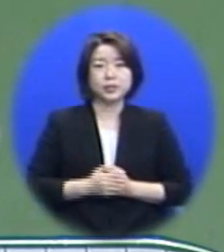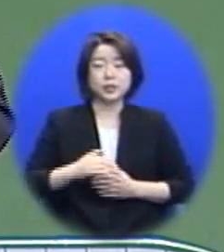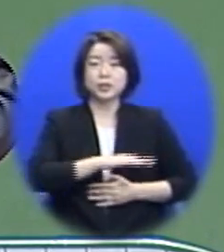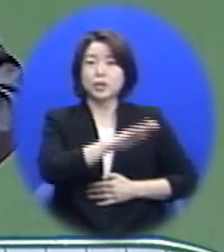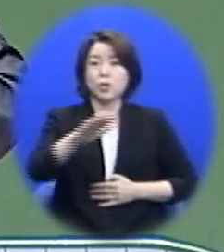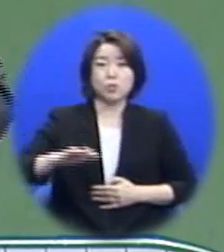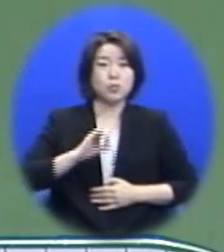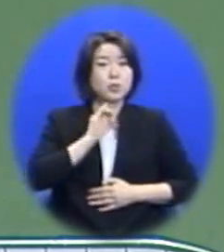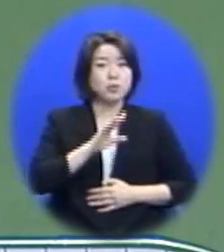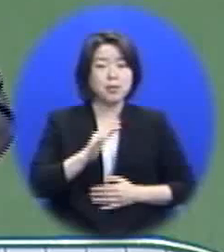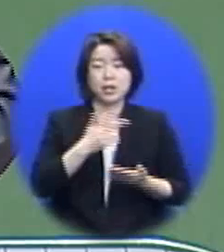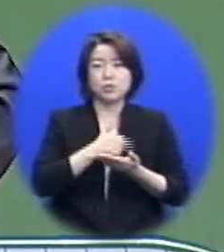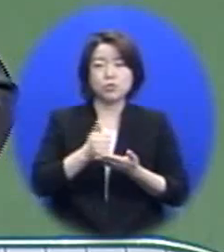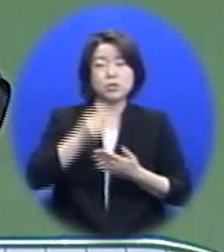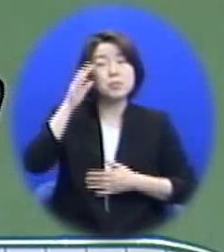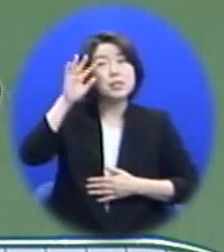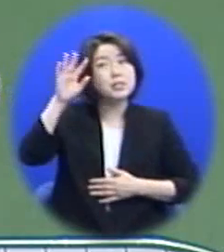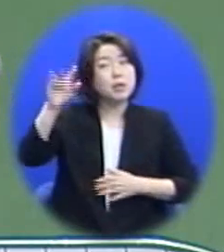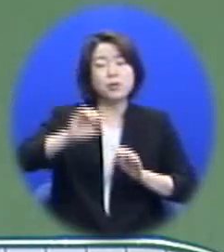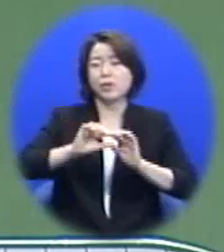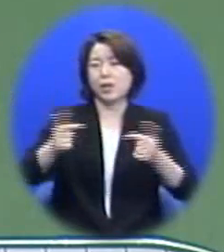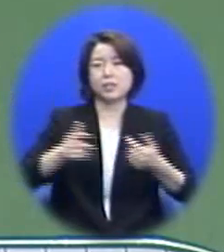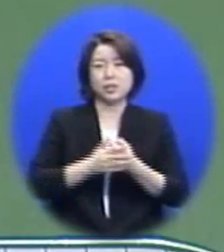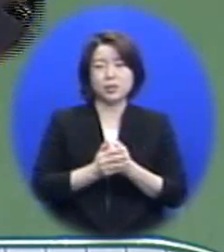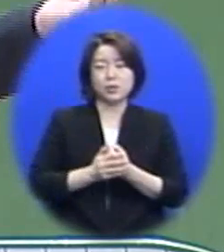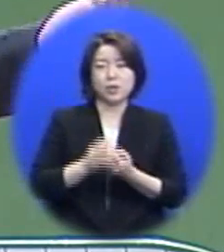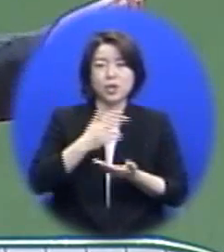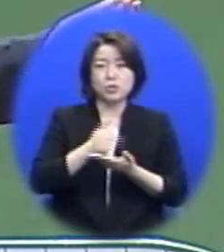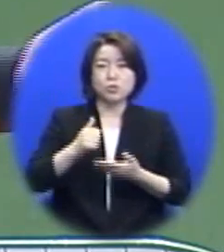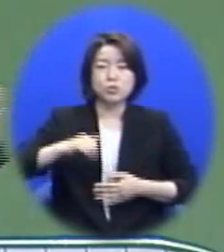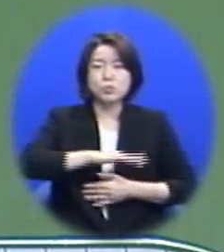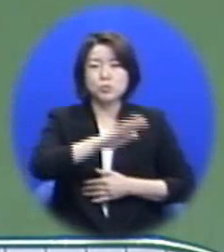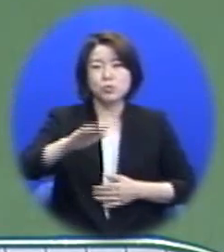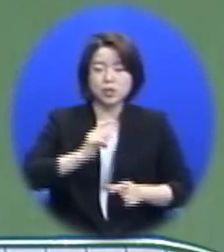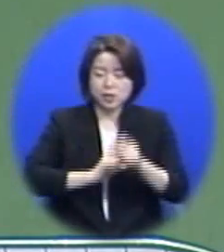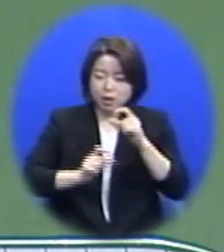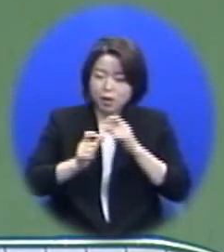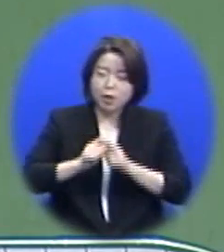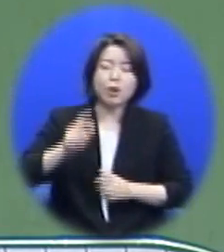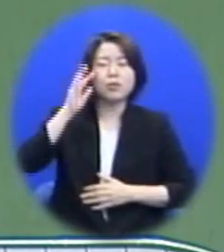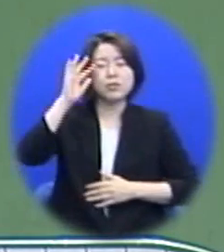우리만 주님을 사모하는게 아닙니다 주님은 우리를 더